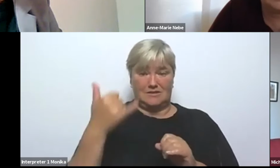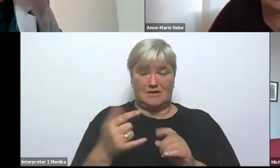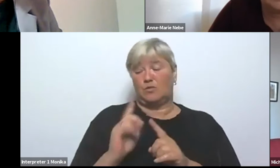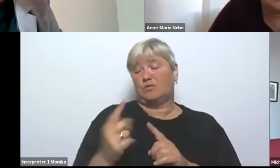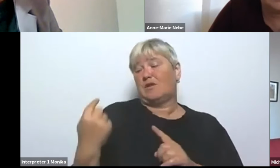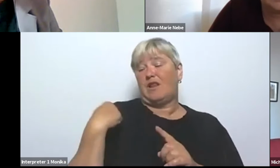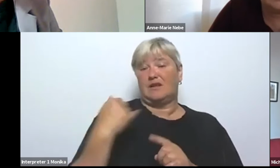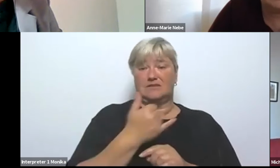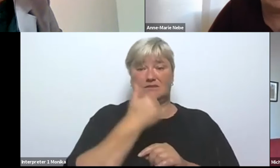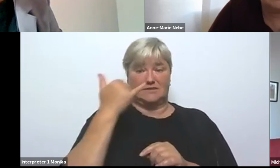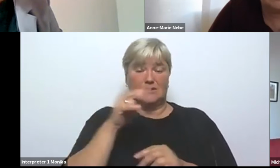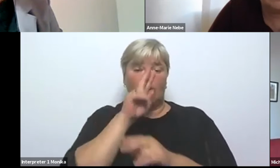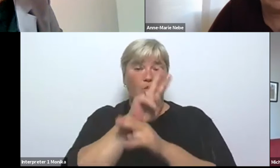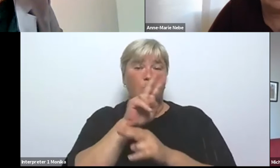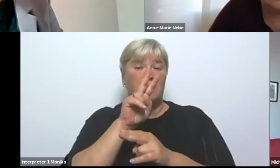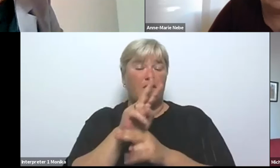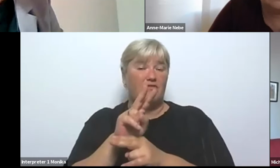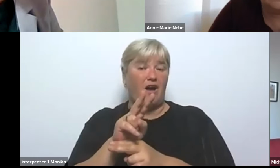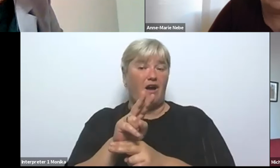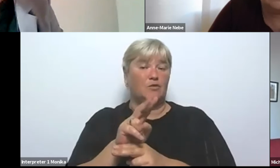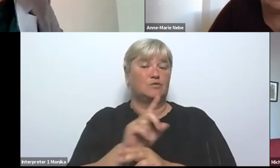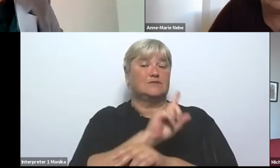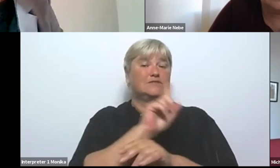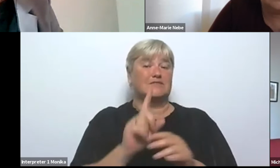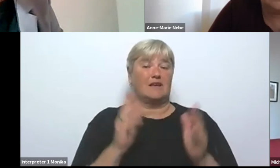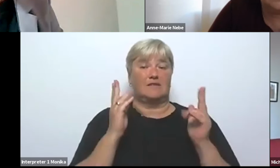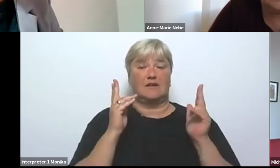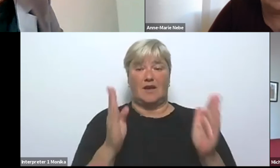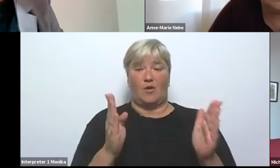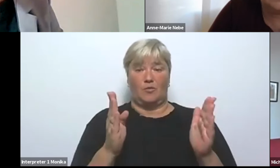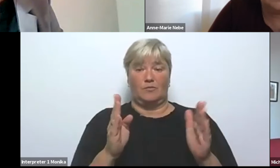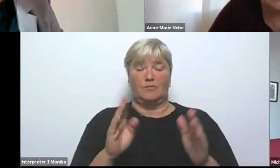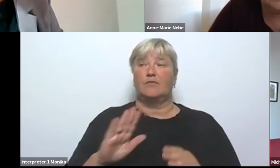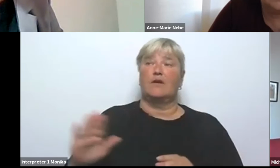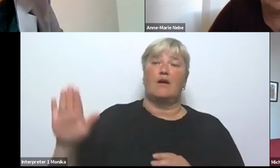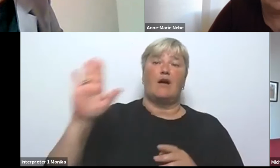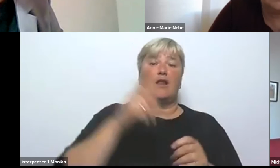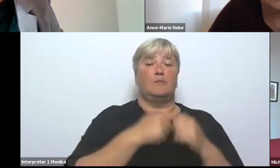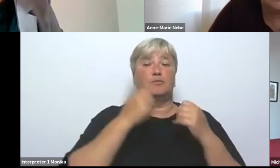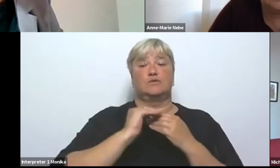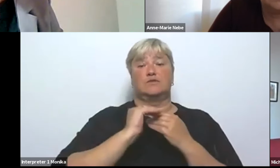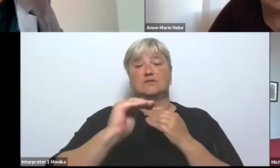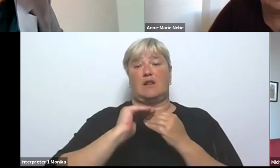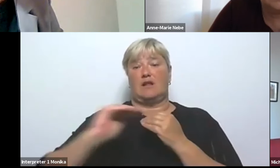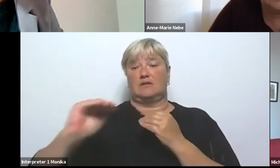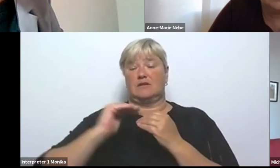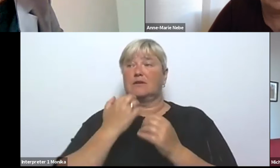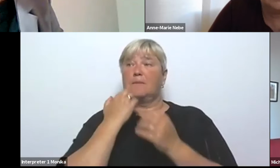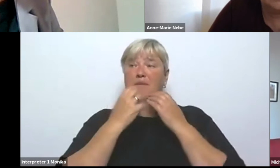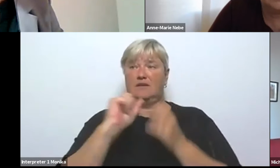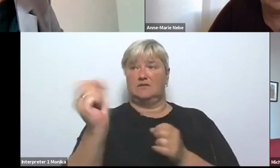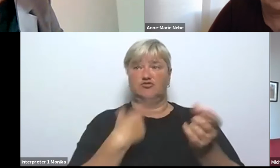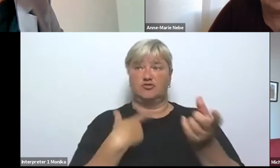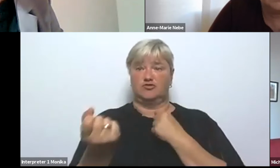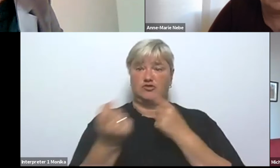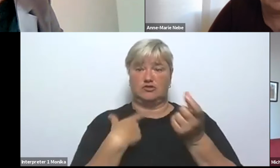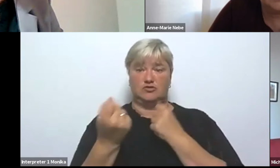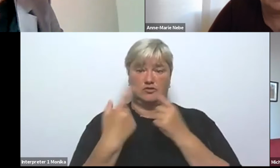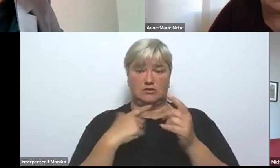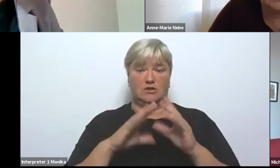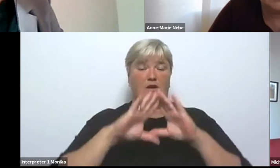ein Überwachungszeitraum ist für die EU. Und bekommen wir von allen Bundesländern jeden Bericht uns übermittelt. Das heißt, es werden nachher mit